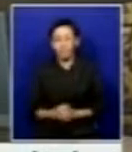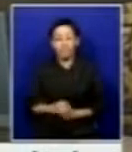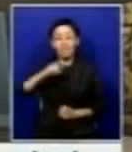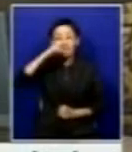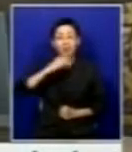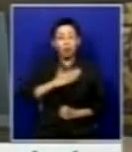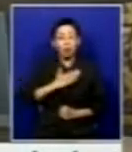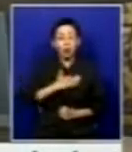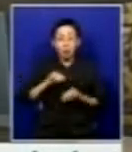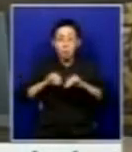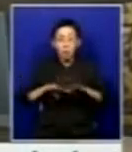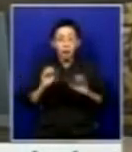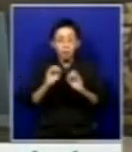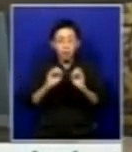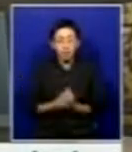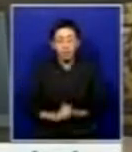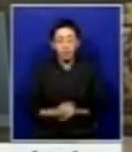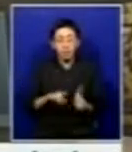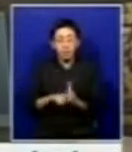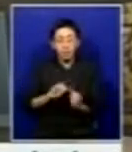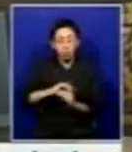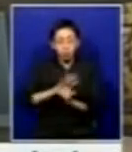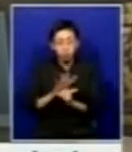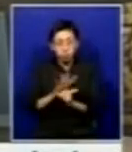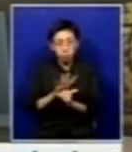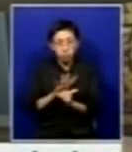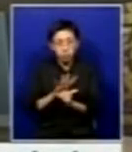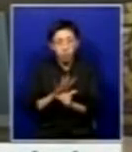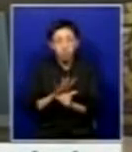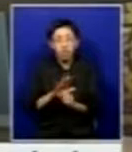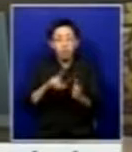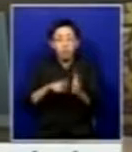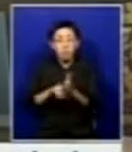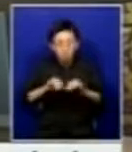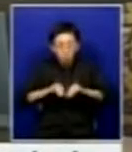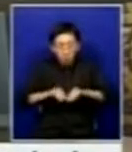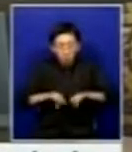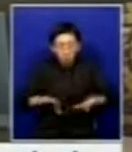ทยไม่เคยประกาศว่าไวรัสโคโรนา2019เป็นโรคระบาดในประเทศไทยนะครับ